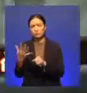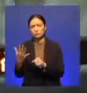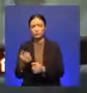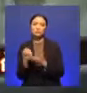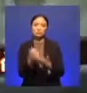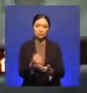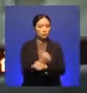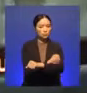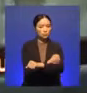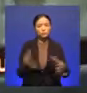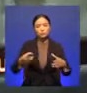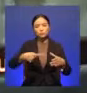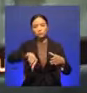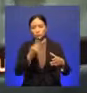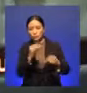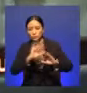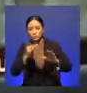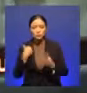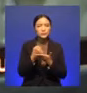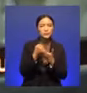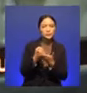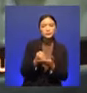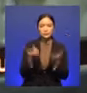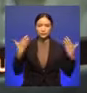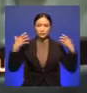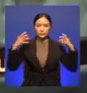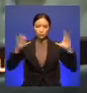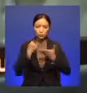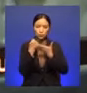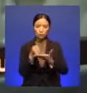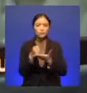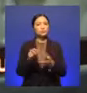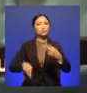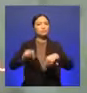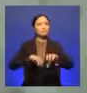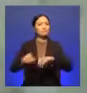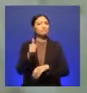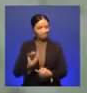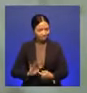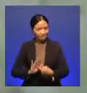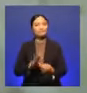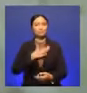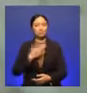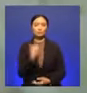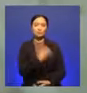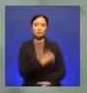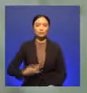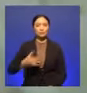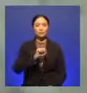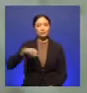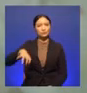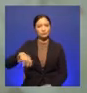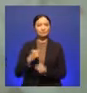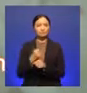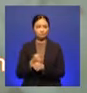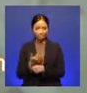นมีกลุ่มมีก้อนแล้วก็มีจุดที่ภาครัฐจะเข้าไปเชื่อมต่อได้เป็นต้นนะครับสิ่งเหล่านี้เป็นบันไดขั้นแรกจะก้า